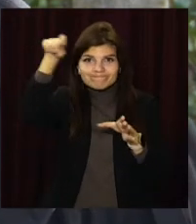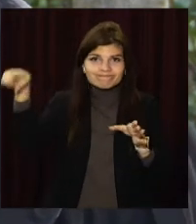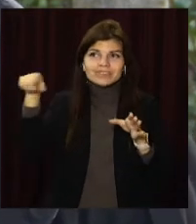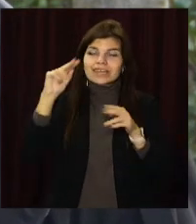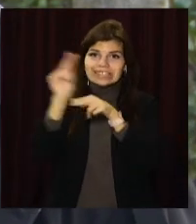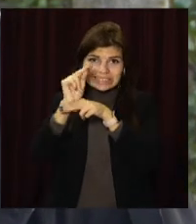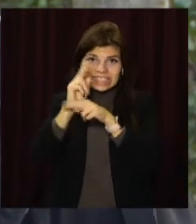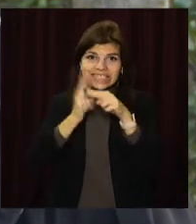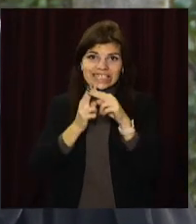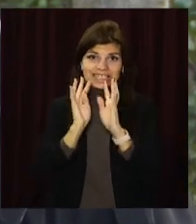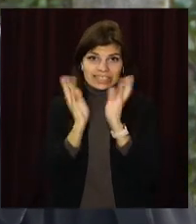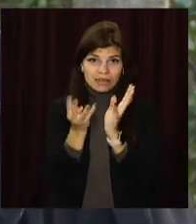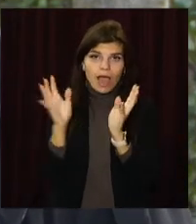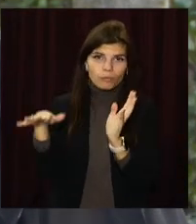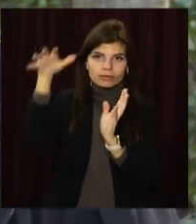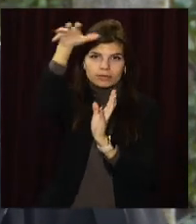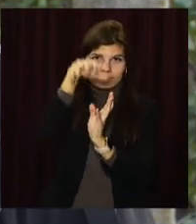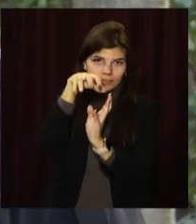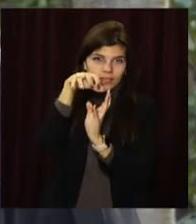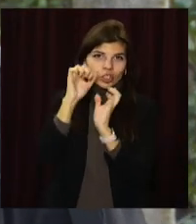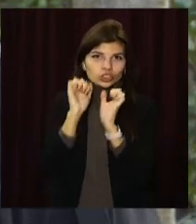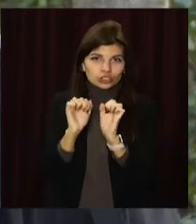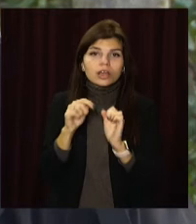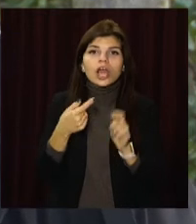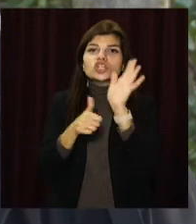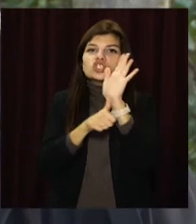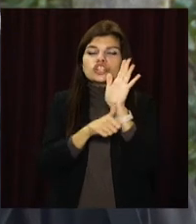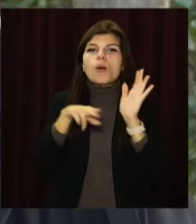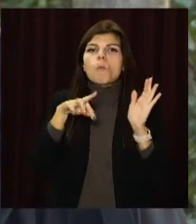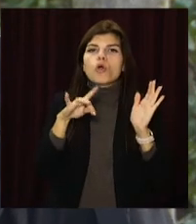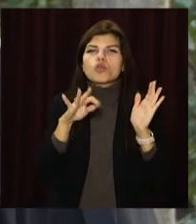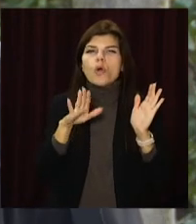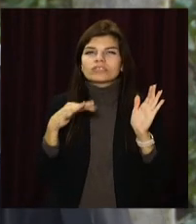Це 6 у Покровському районі,